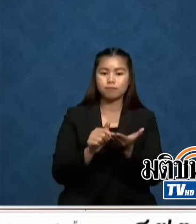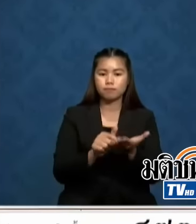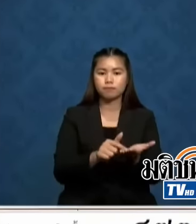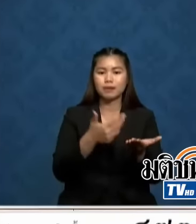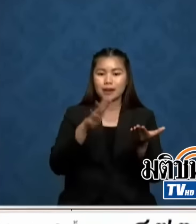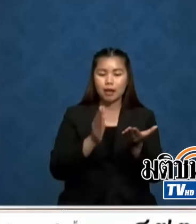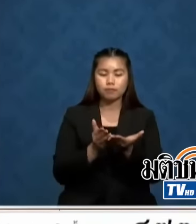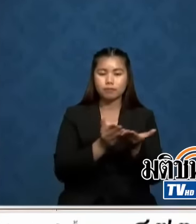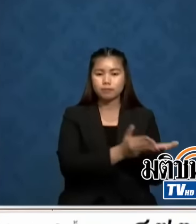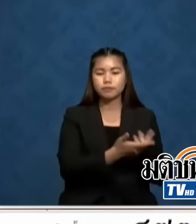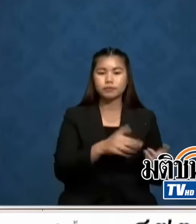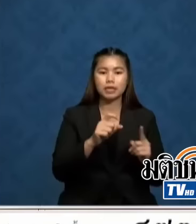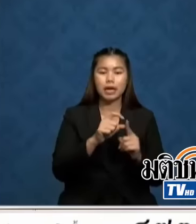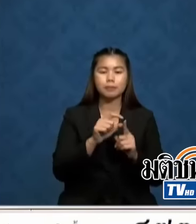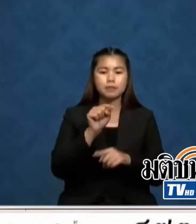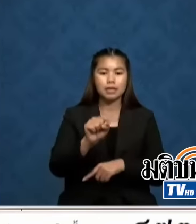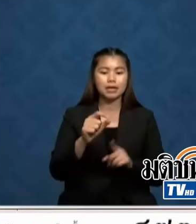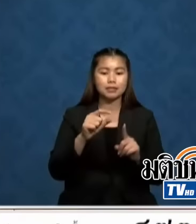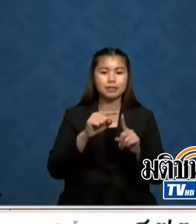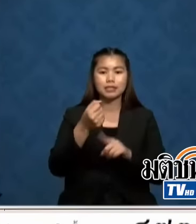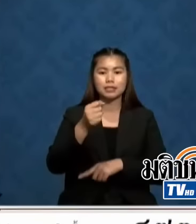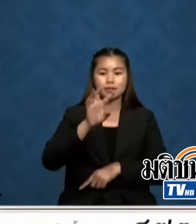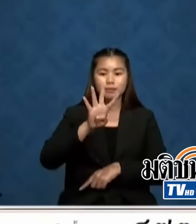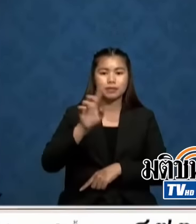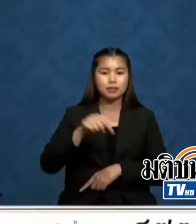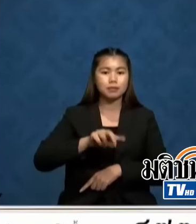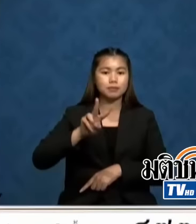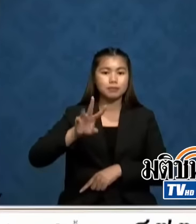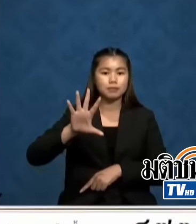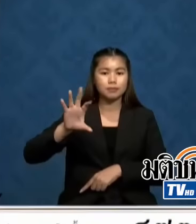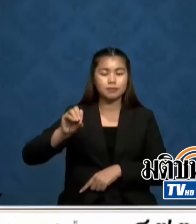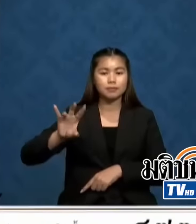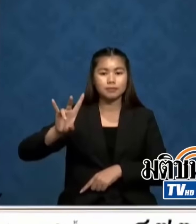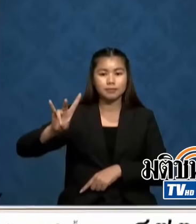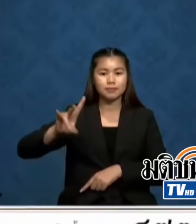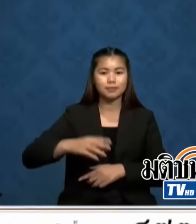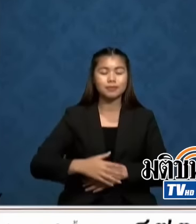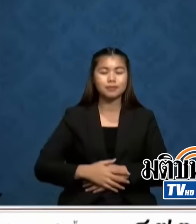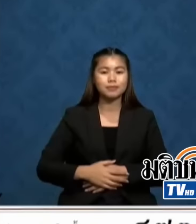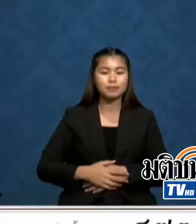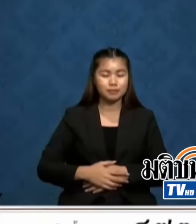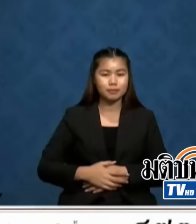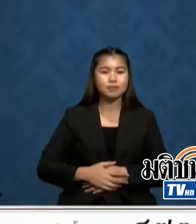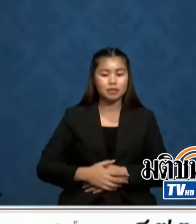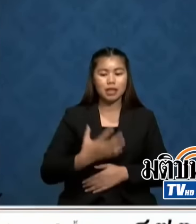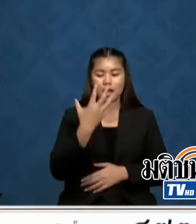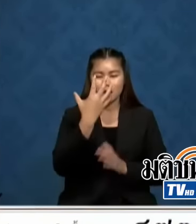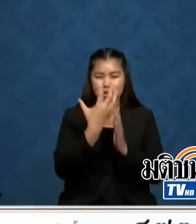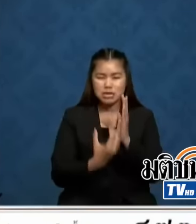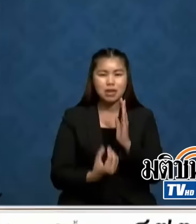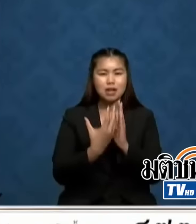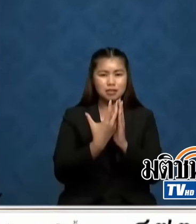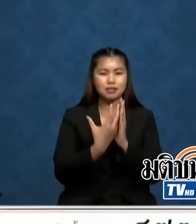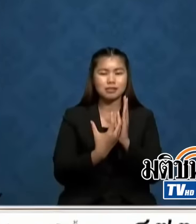คำสั่งคสชที่ 14ท2557ยังคงเหลือคำ